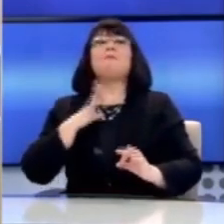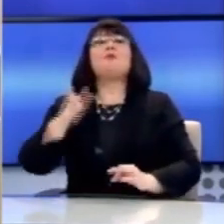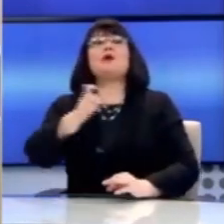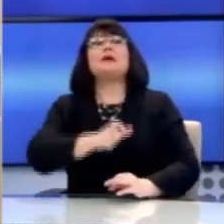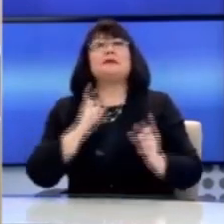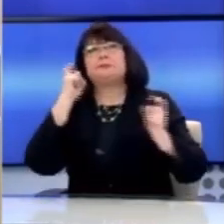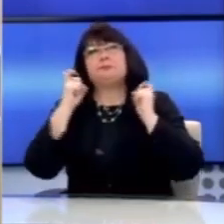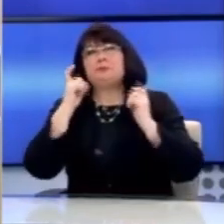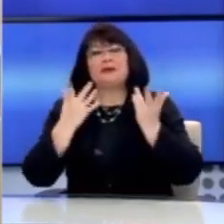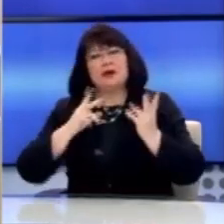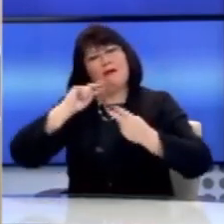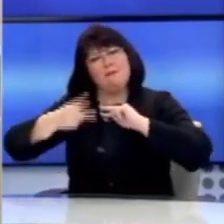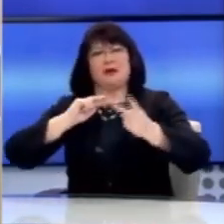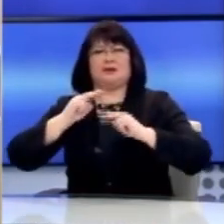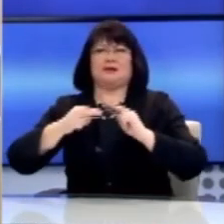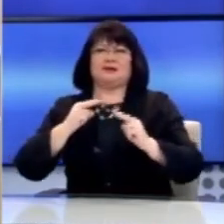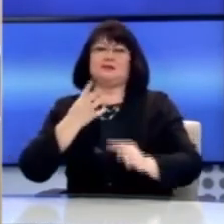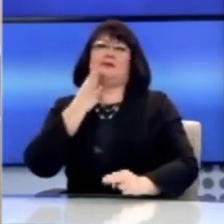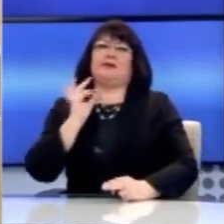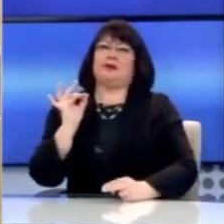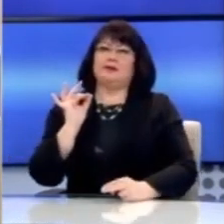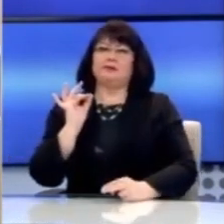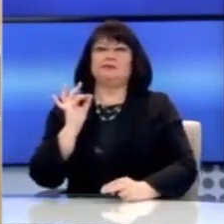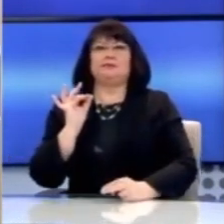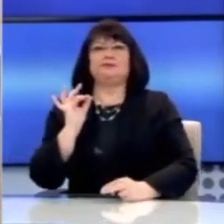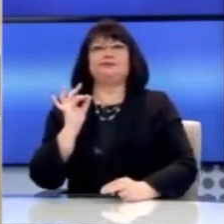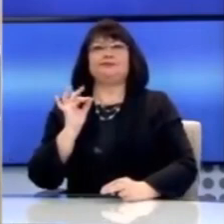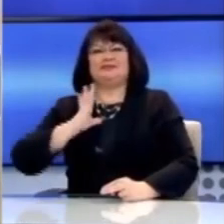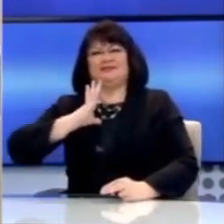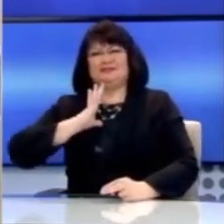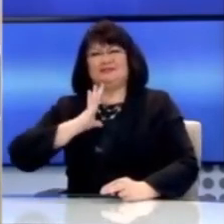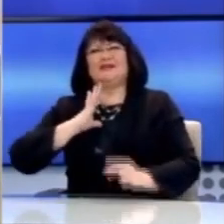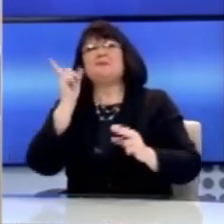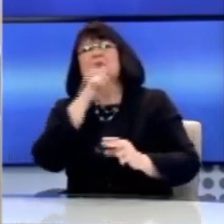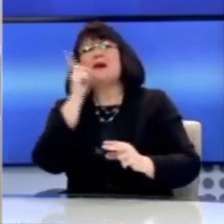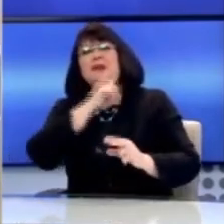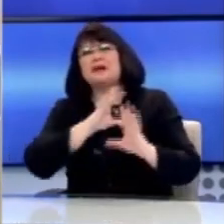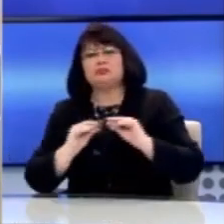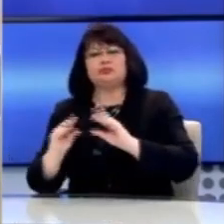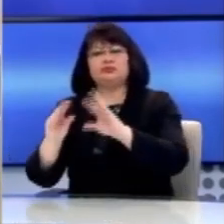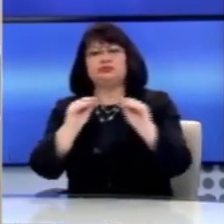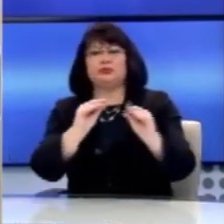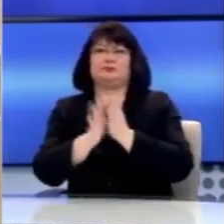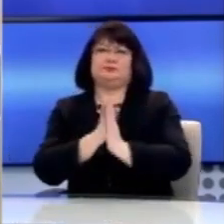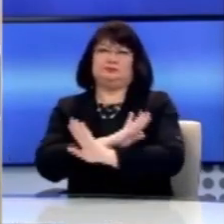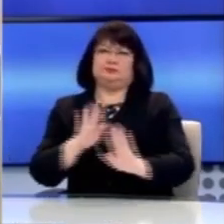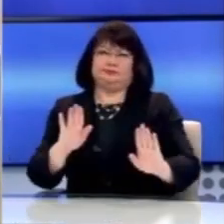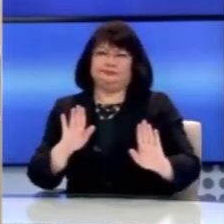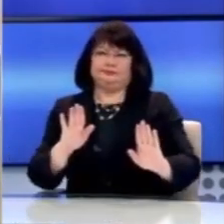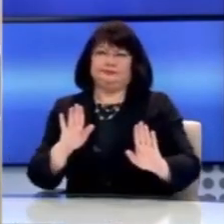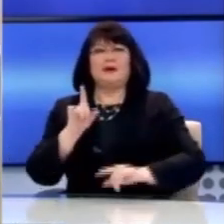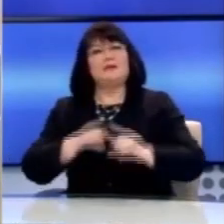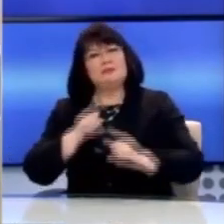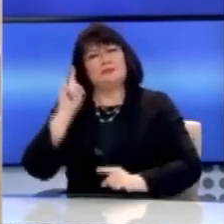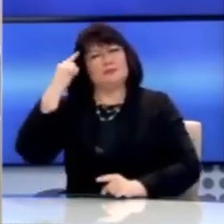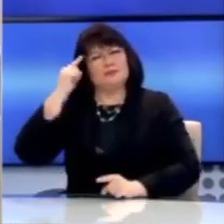πολίτες. Είναι επίσης μια ευκαιρία να διαλυθούν μύθοι που συνειδητά ή όχι